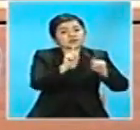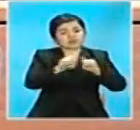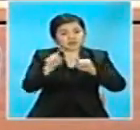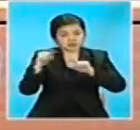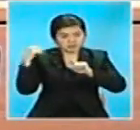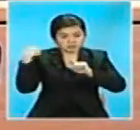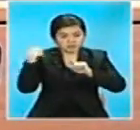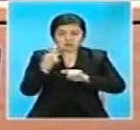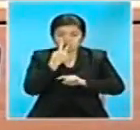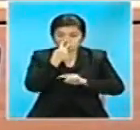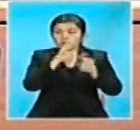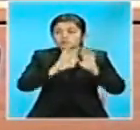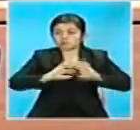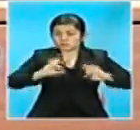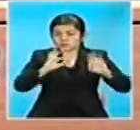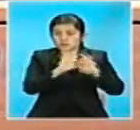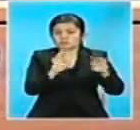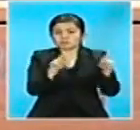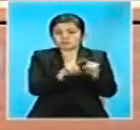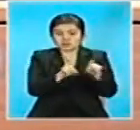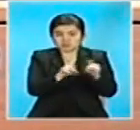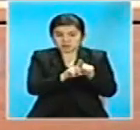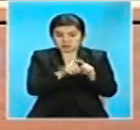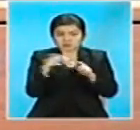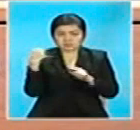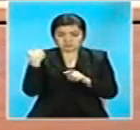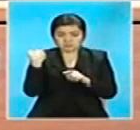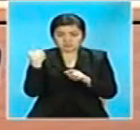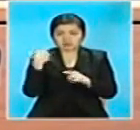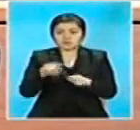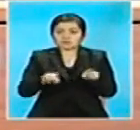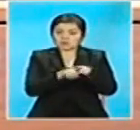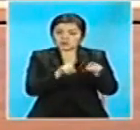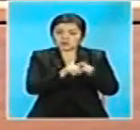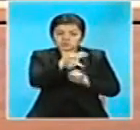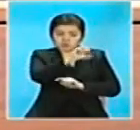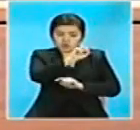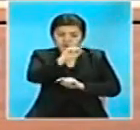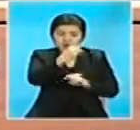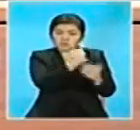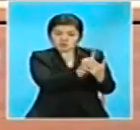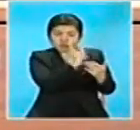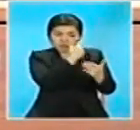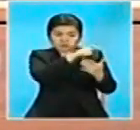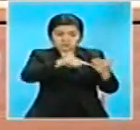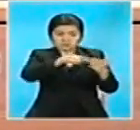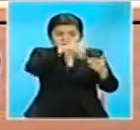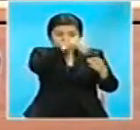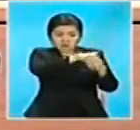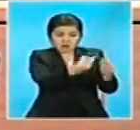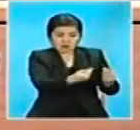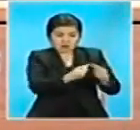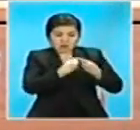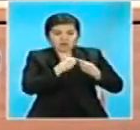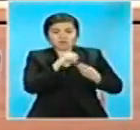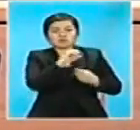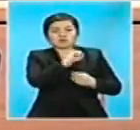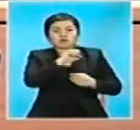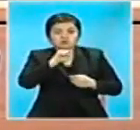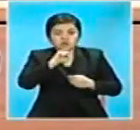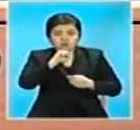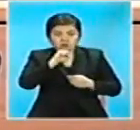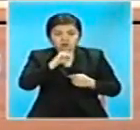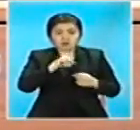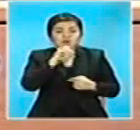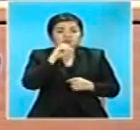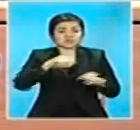สำคัญเป็นอย่างยิ่งเพราะว่าเราเป็นตัวแทนของพี่น้องประชาชนในเวลาเราเลือกตั้งนะครับเรา